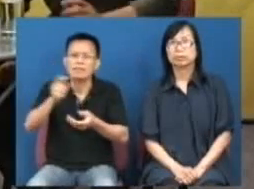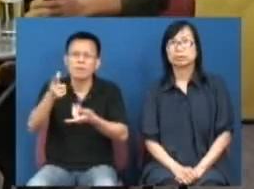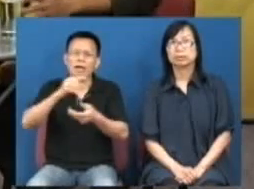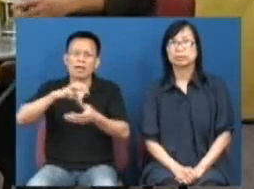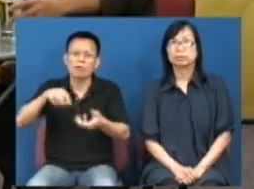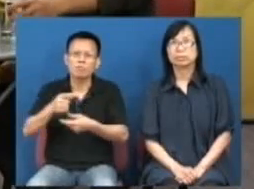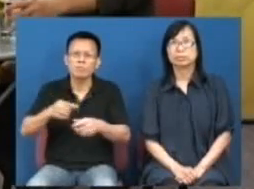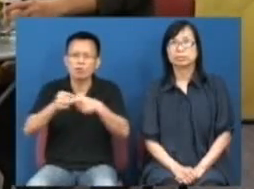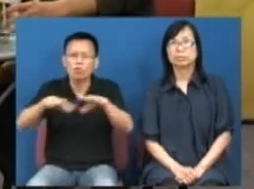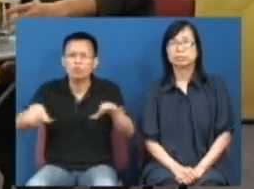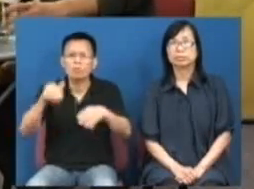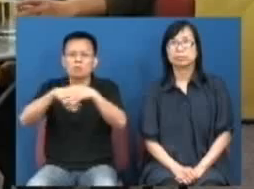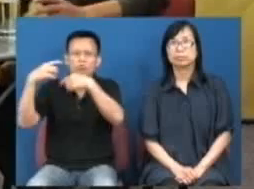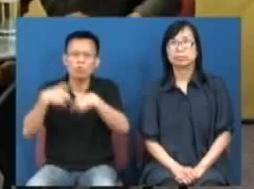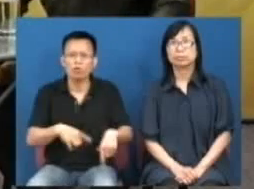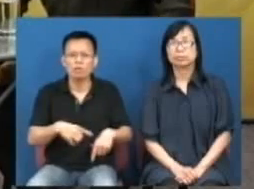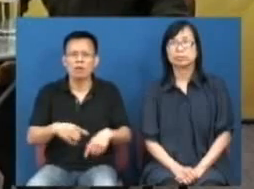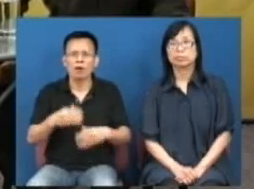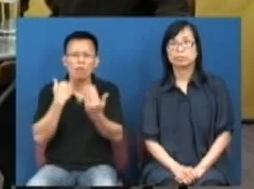噶？離曬譜嘅啫！